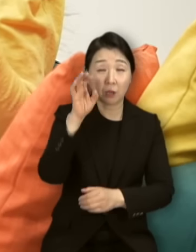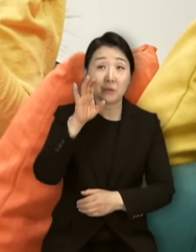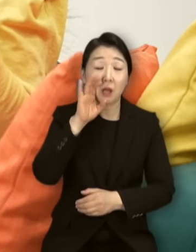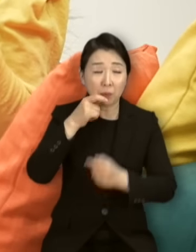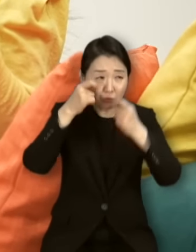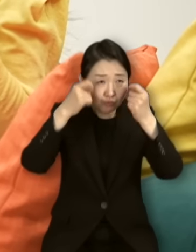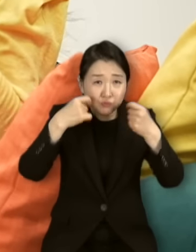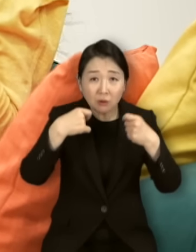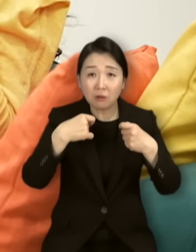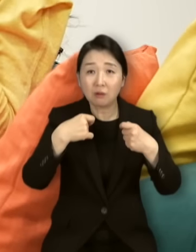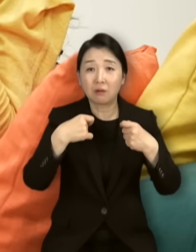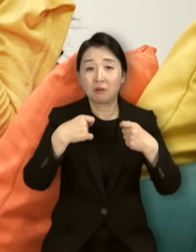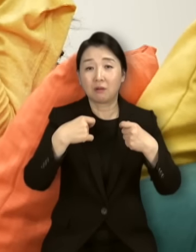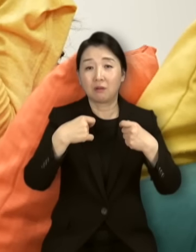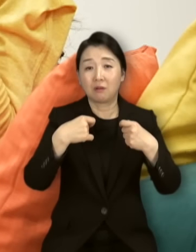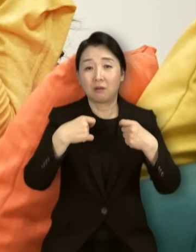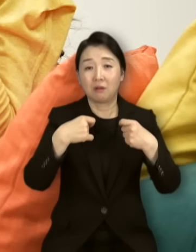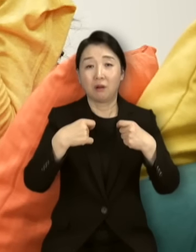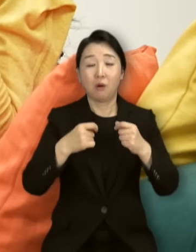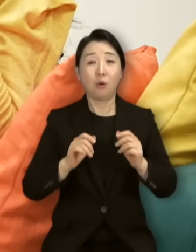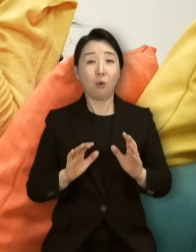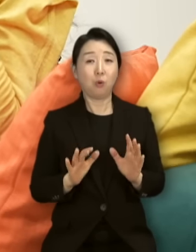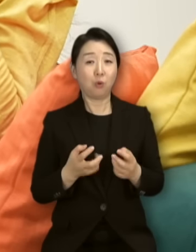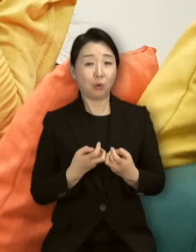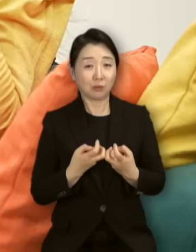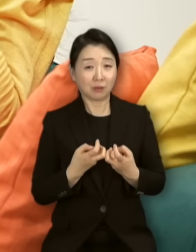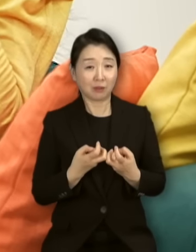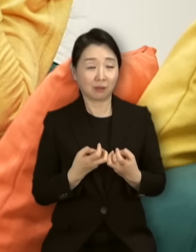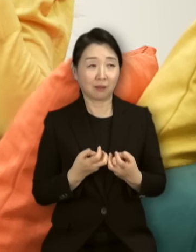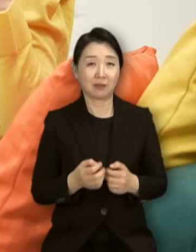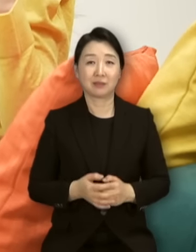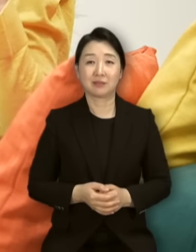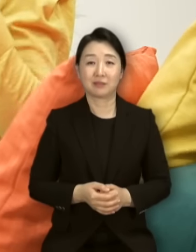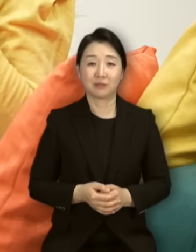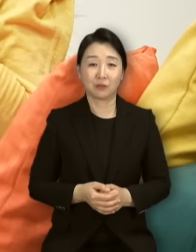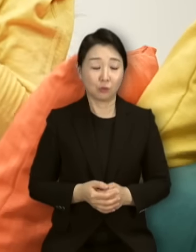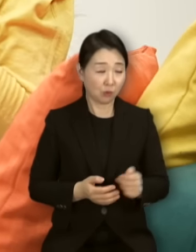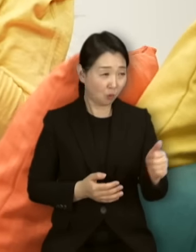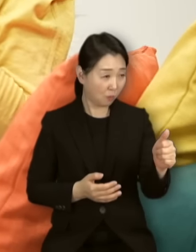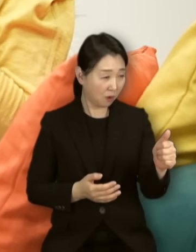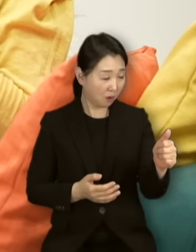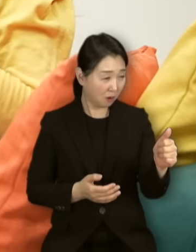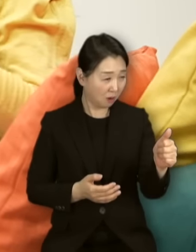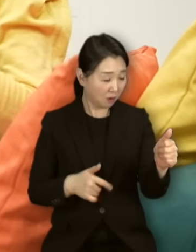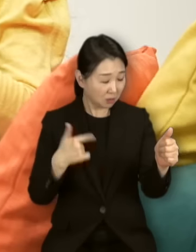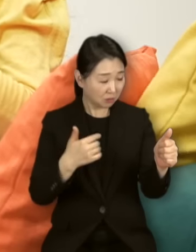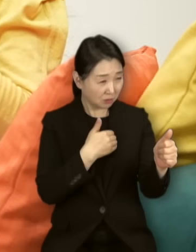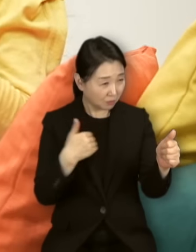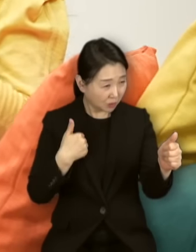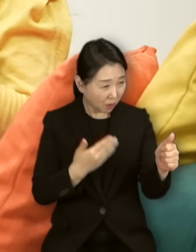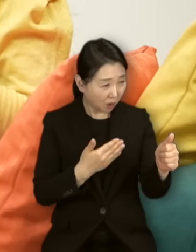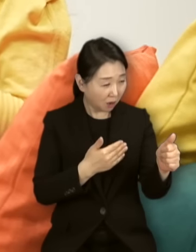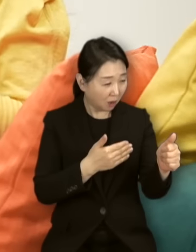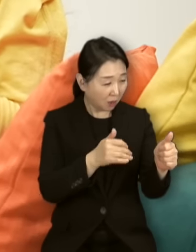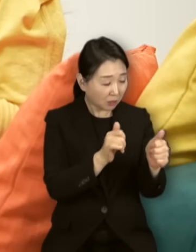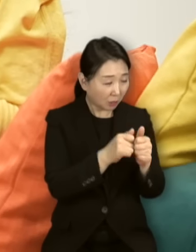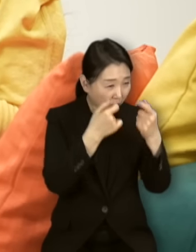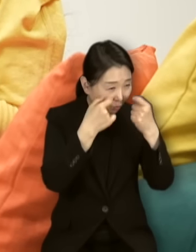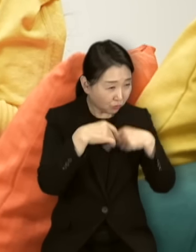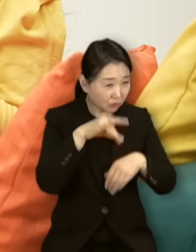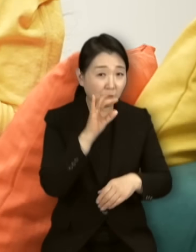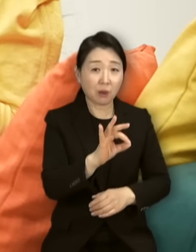오빠가어야 남자가 우는 것도 처음 봤는데 사람들도 있는데 카페에서 와 이거내 집에 가야 되나 보듬 모야 되나이 내적